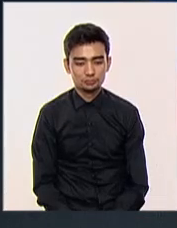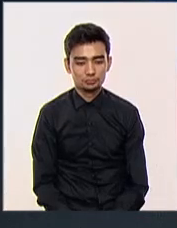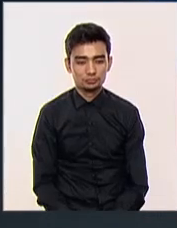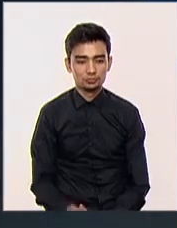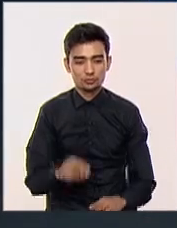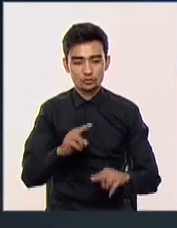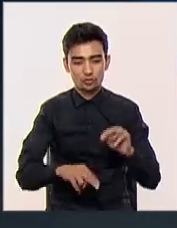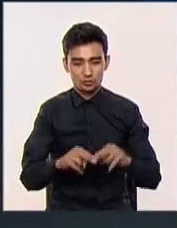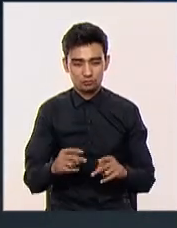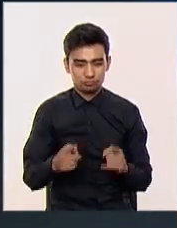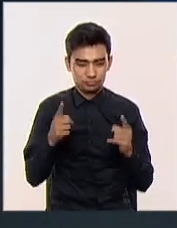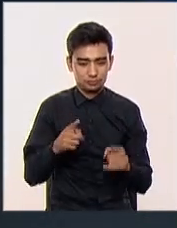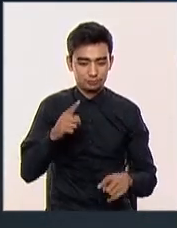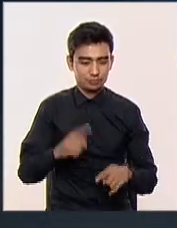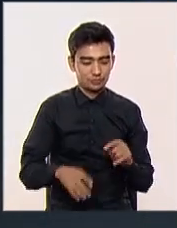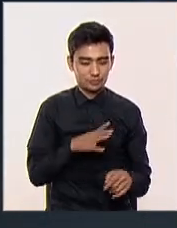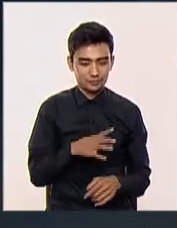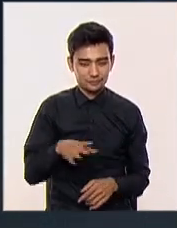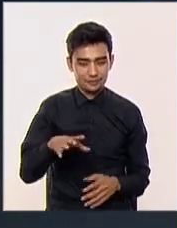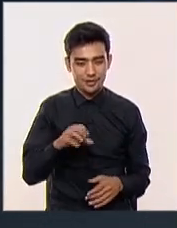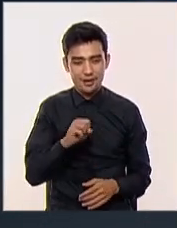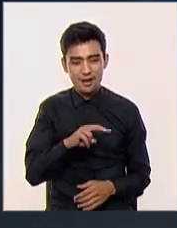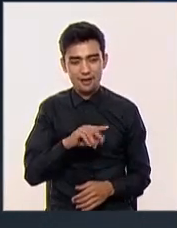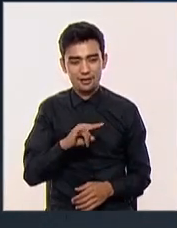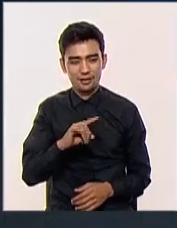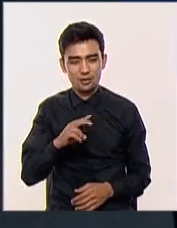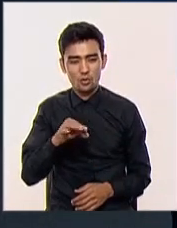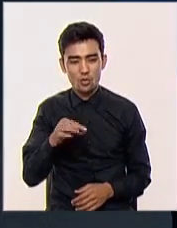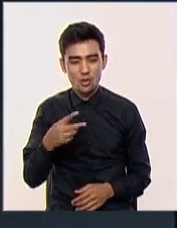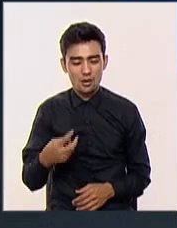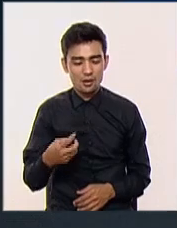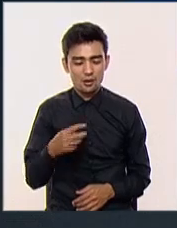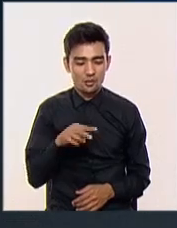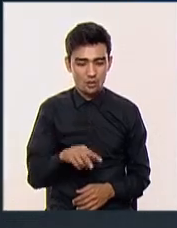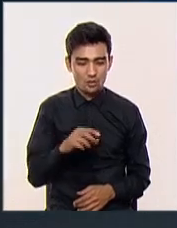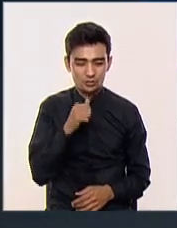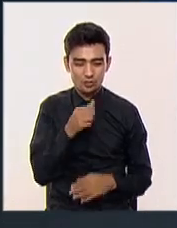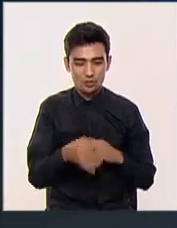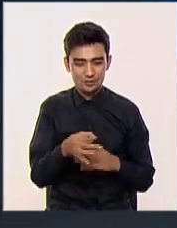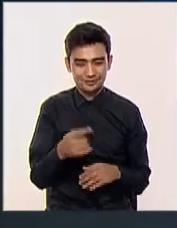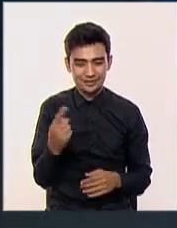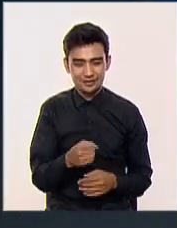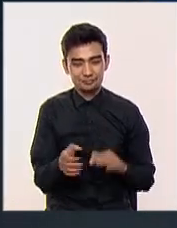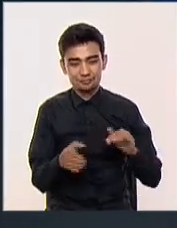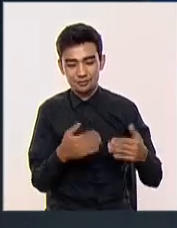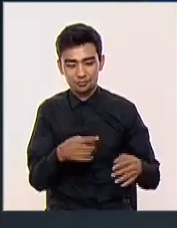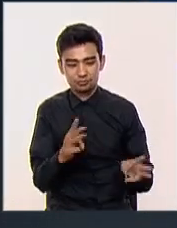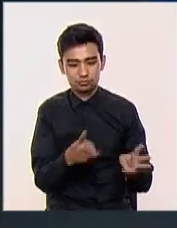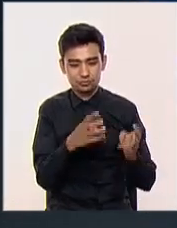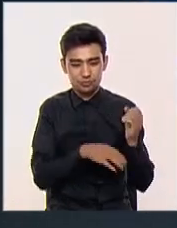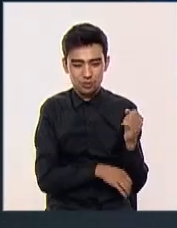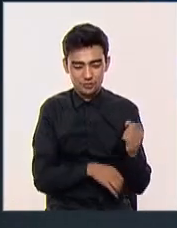Стройка небывалого размаха развернулась в селе Ауилия-Коль Костанайской области. Спустя неделю после пожара там уже возводят